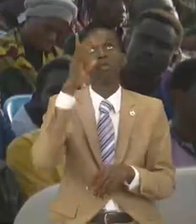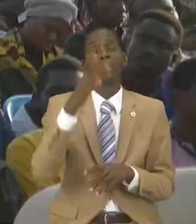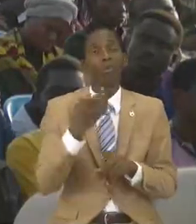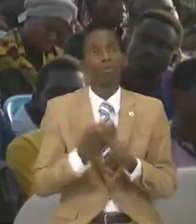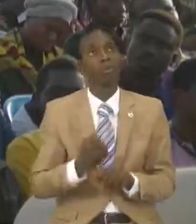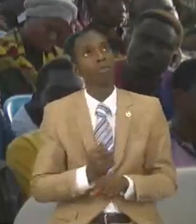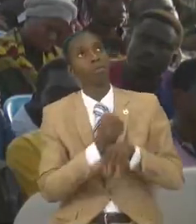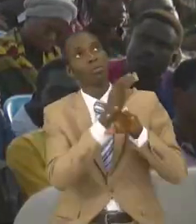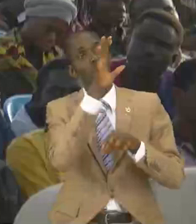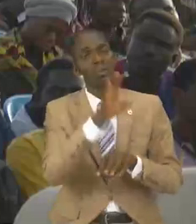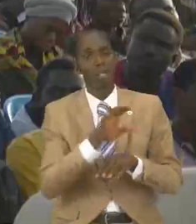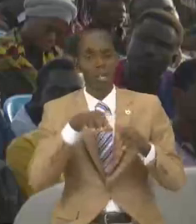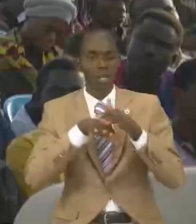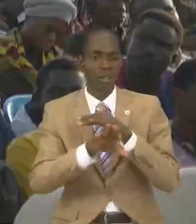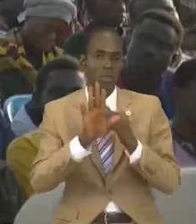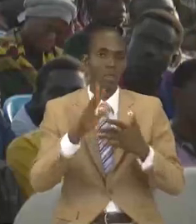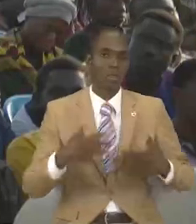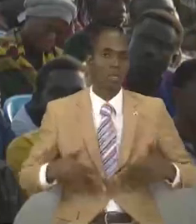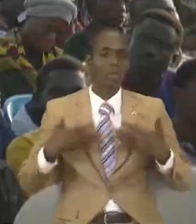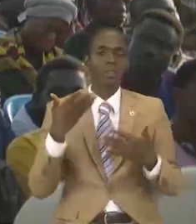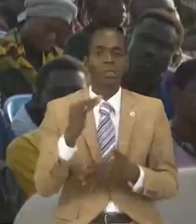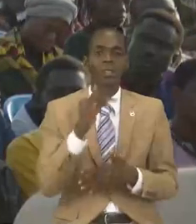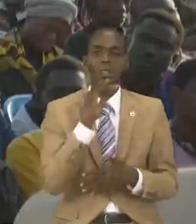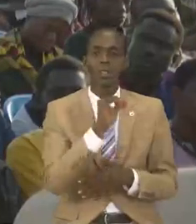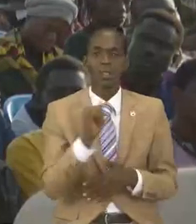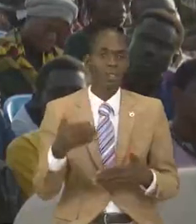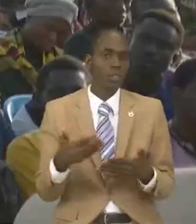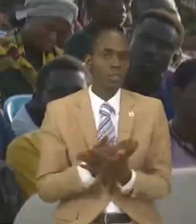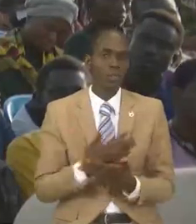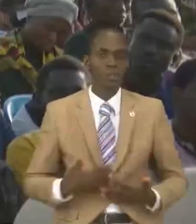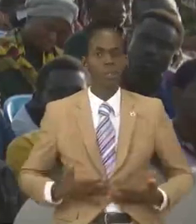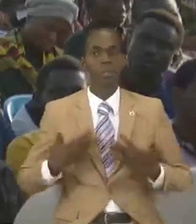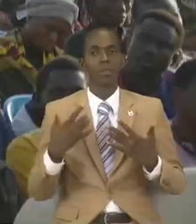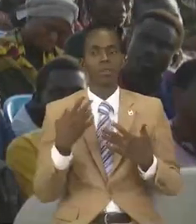du calvaire entre dans votre vie, il y a une nouvelle vie.